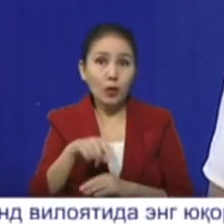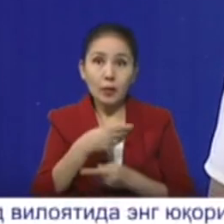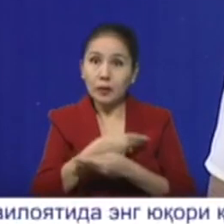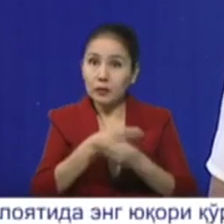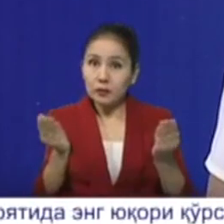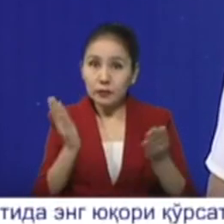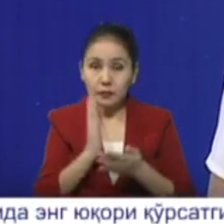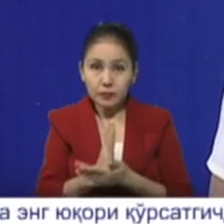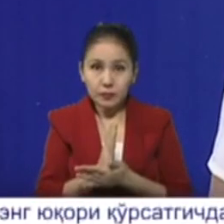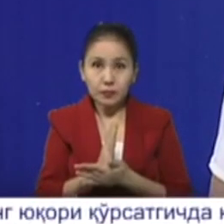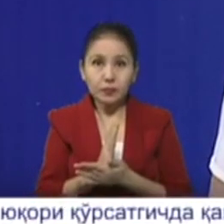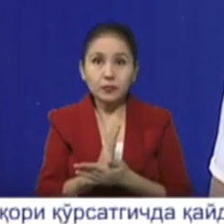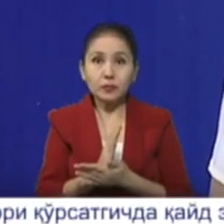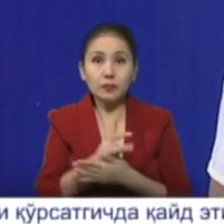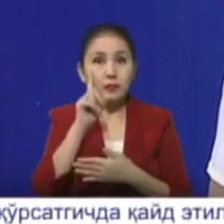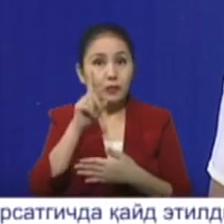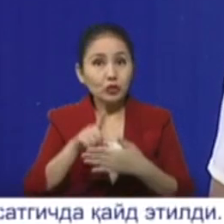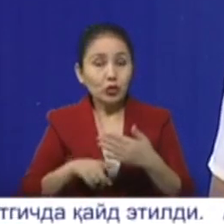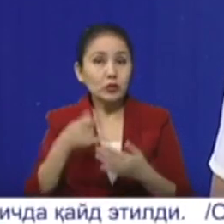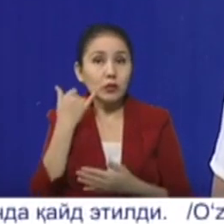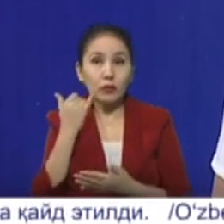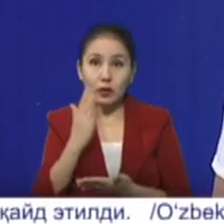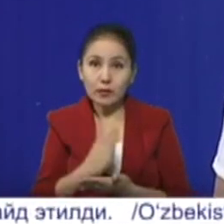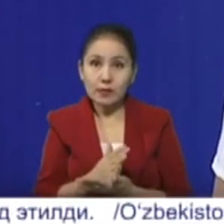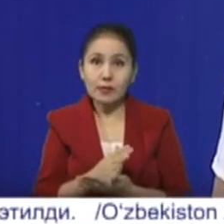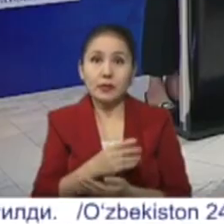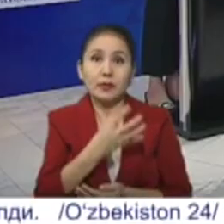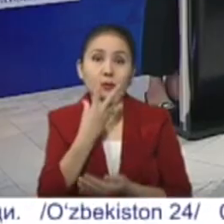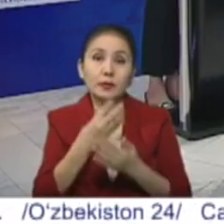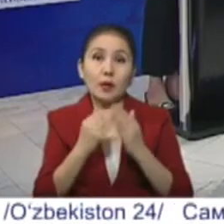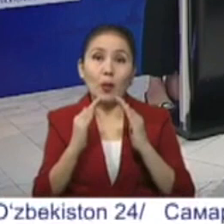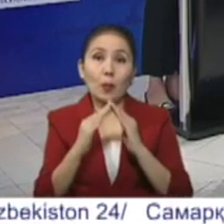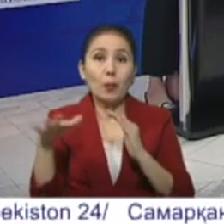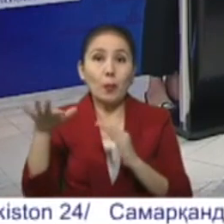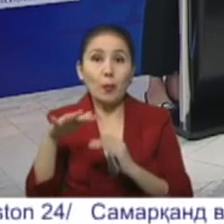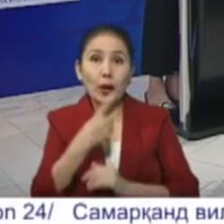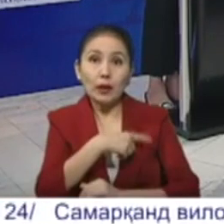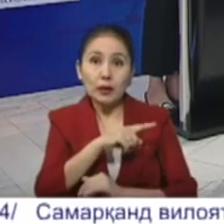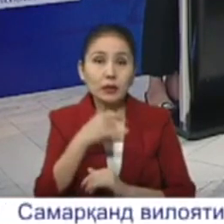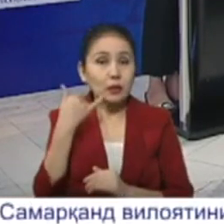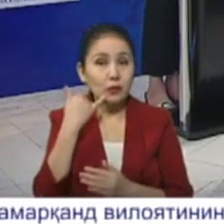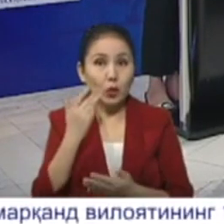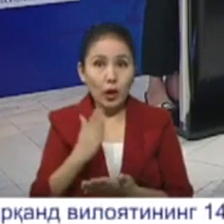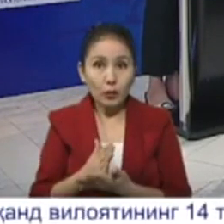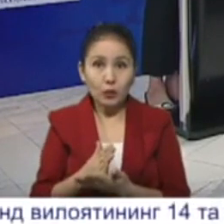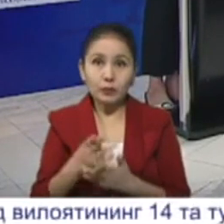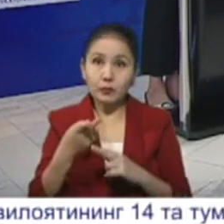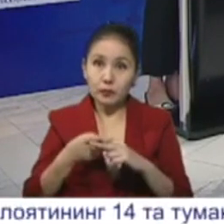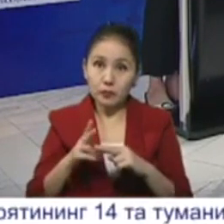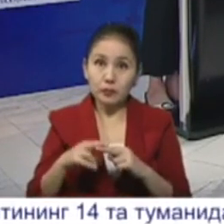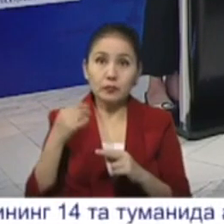tarqatilgan, ishonch telefonlari bor, poliklinikalarni o'zlarining telefonlari bor. Shu